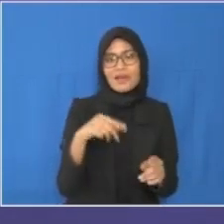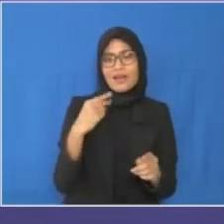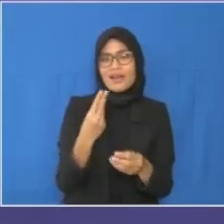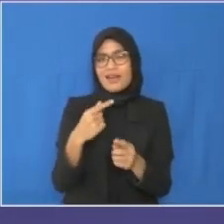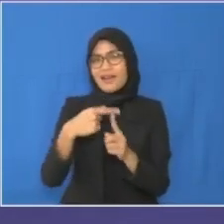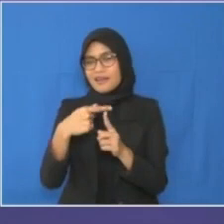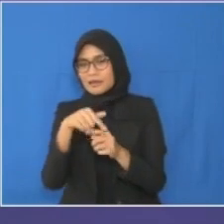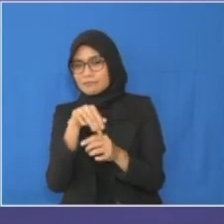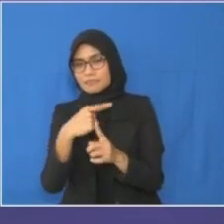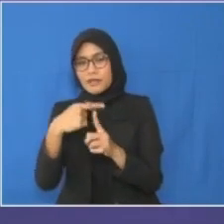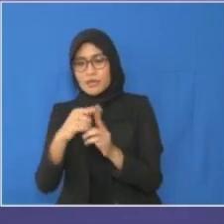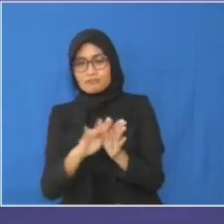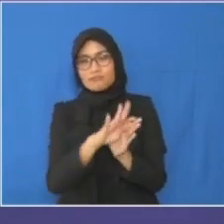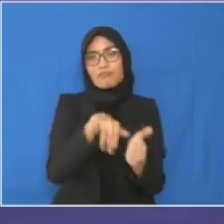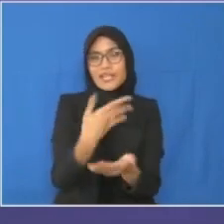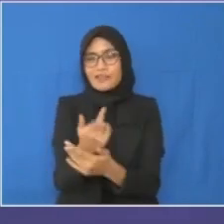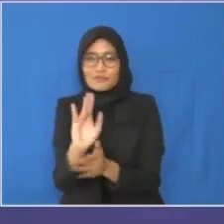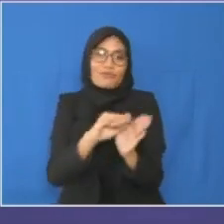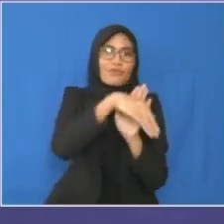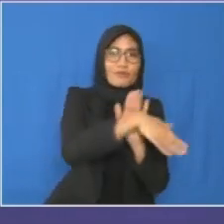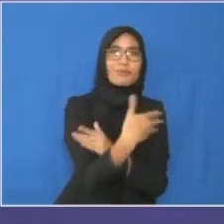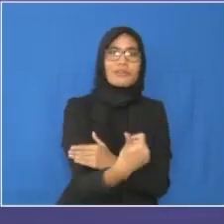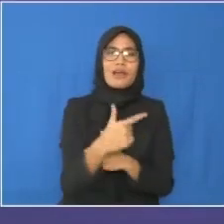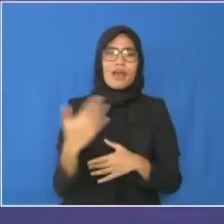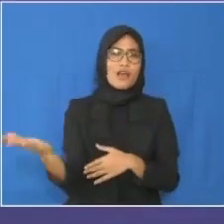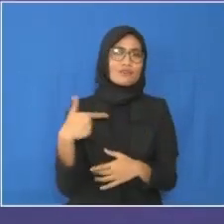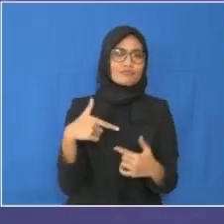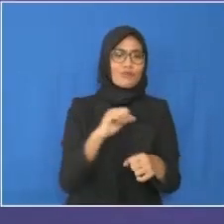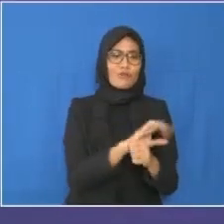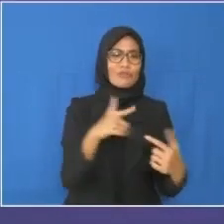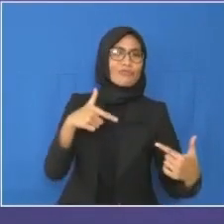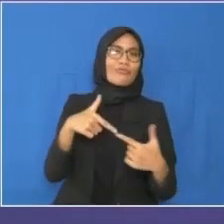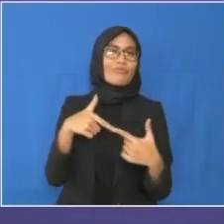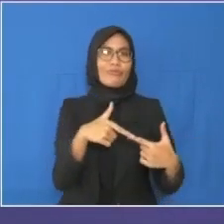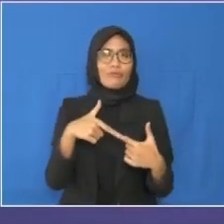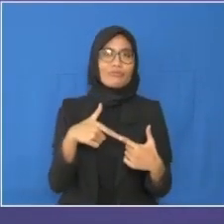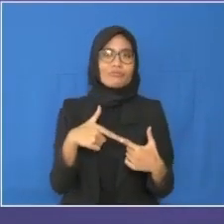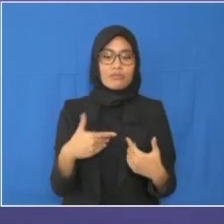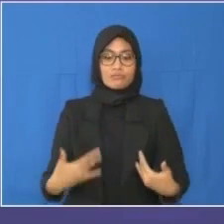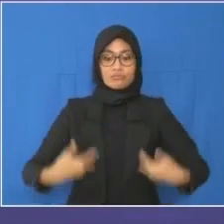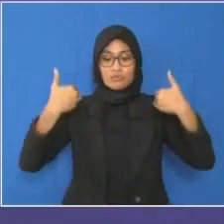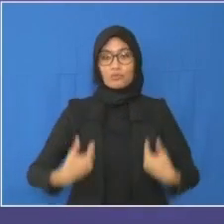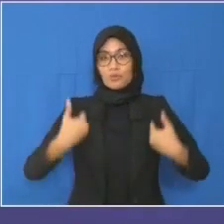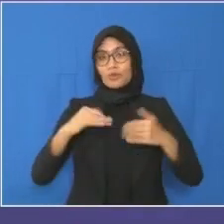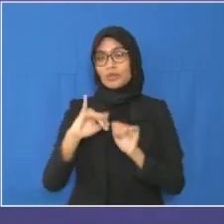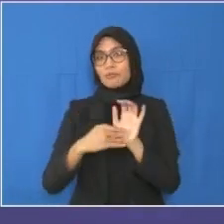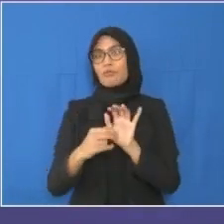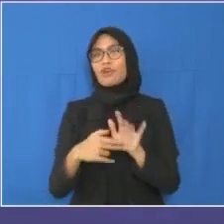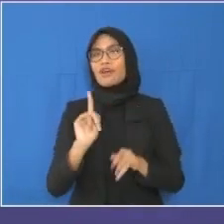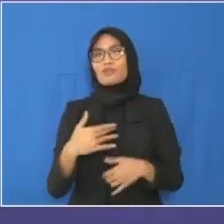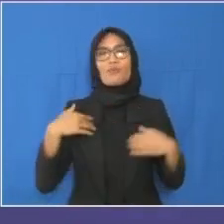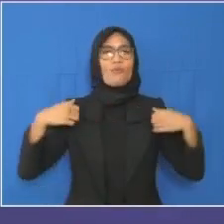angka kematian karena kofit Oleh karena itu Mari kita lawan covert ini tingkatkan imunitas diri